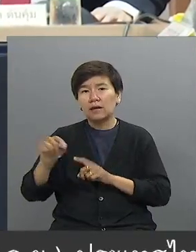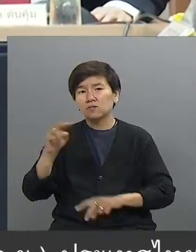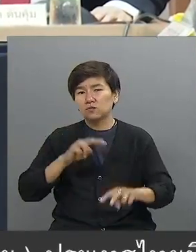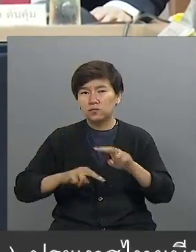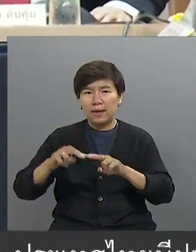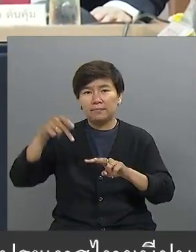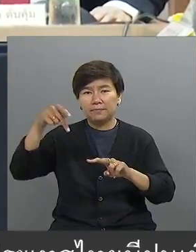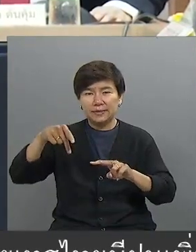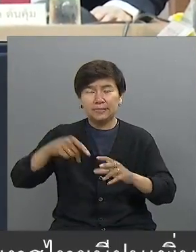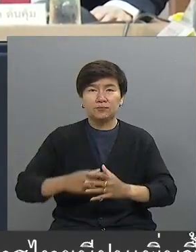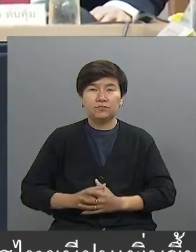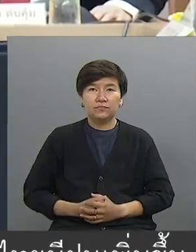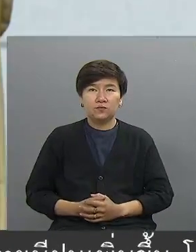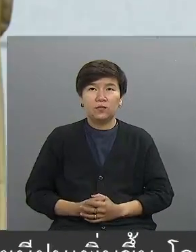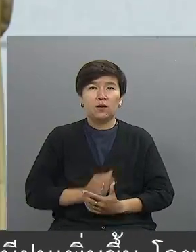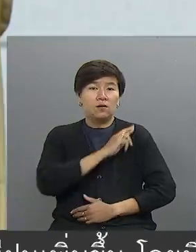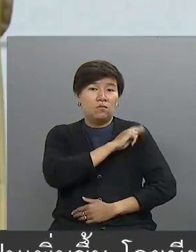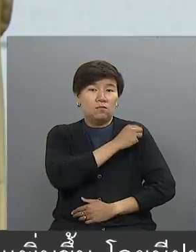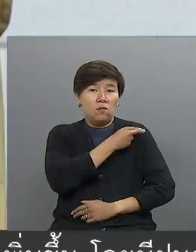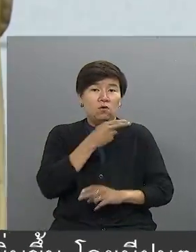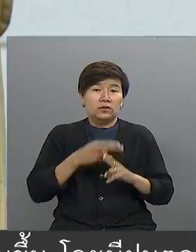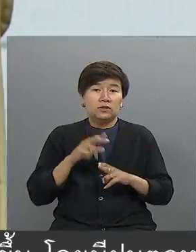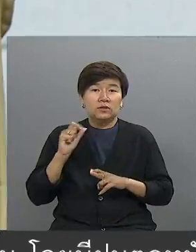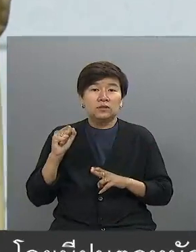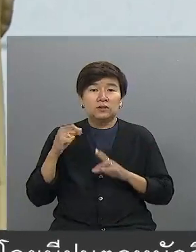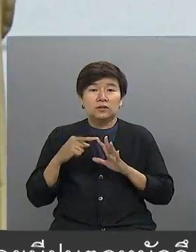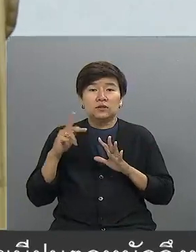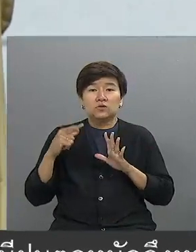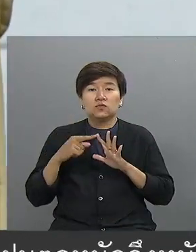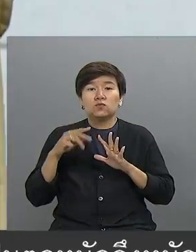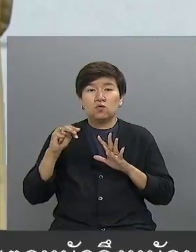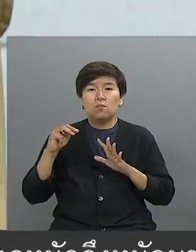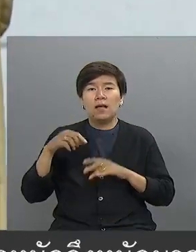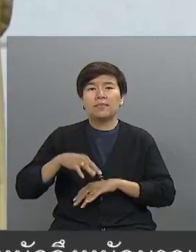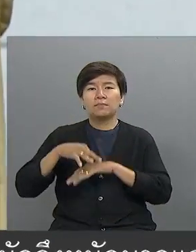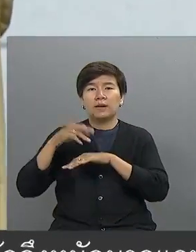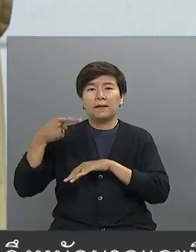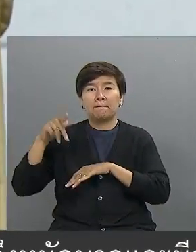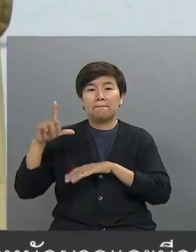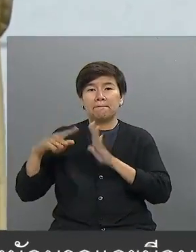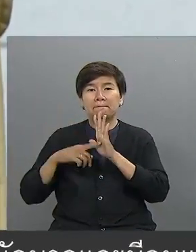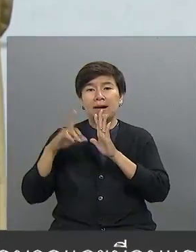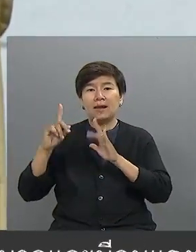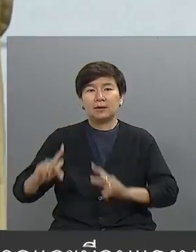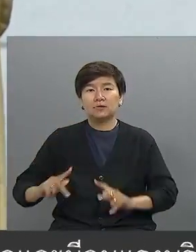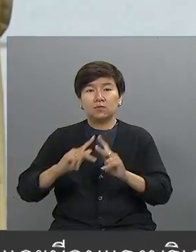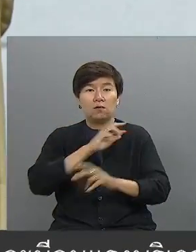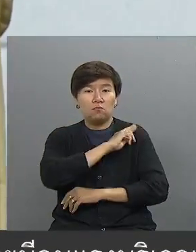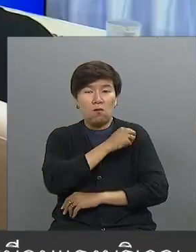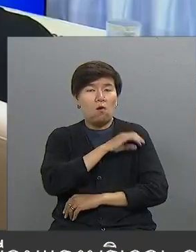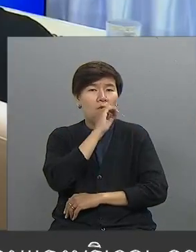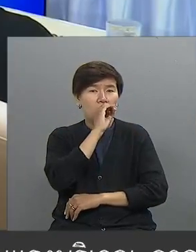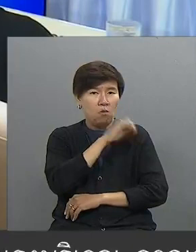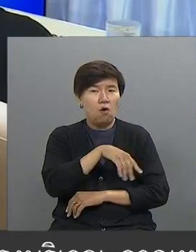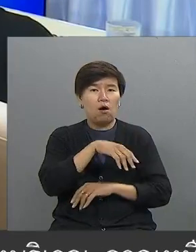นายแพทย์สุขุมกาญจนพิมายปลัดกระทรวงสาธารณสุขระบุนะคะว่าได้สั่งการให้สำนักงานสาธารณสุขจังหวัดและโรงพยาบาลในพื้นที่เสี่ยง